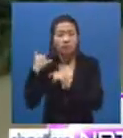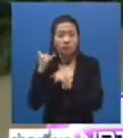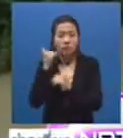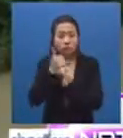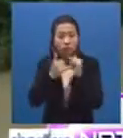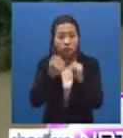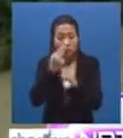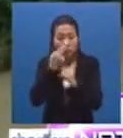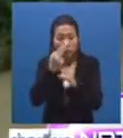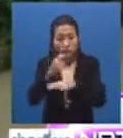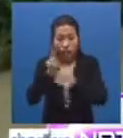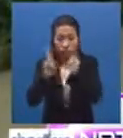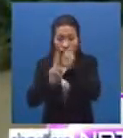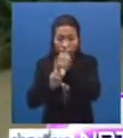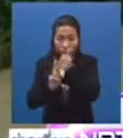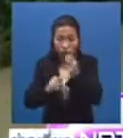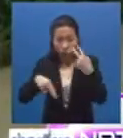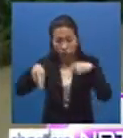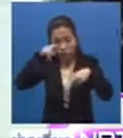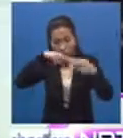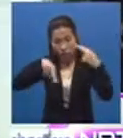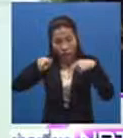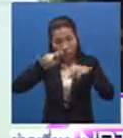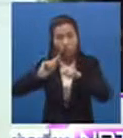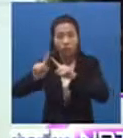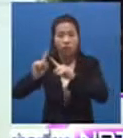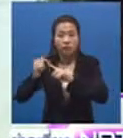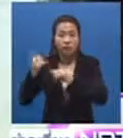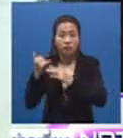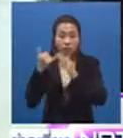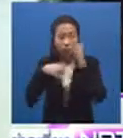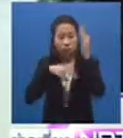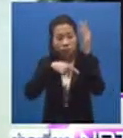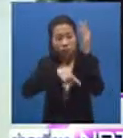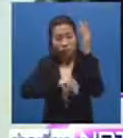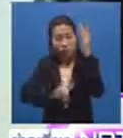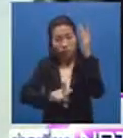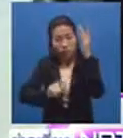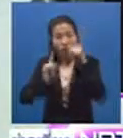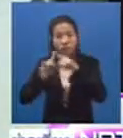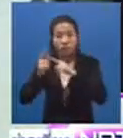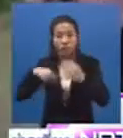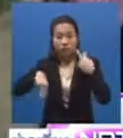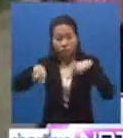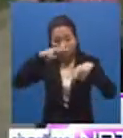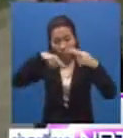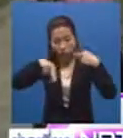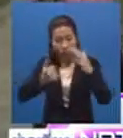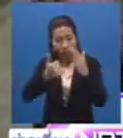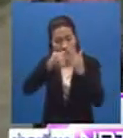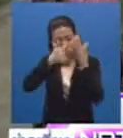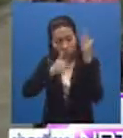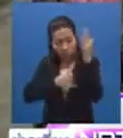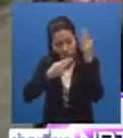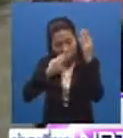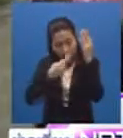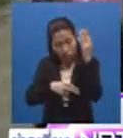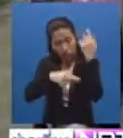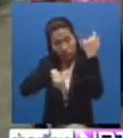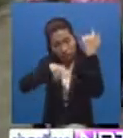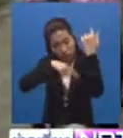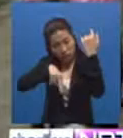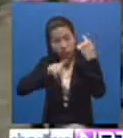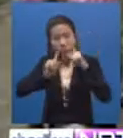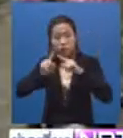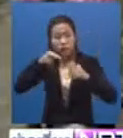สุดสวาทรองผู้อำนวยการรักษาความมั่นคงภายในจังหวัดพัทลุงและหน่วยงานที่เกี่ยวข้องลงพื้นที่ตรวจสถานการณ์น้ำที่บ้าน